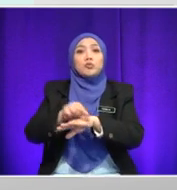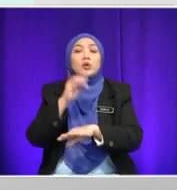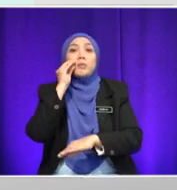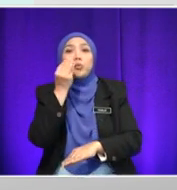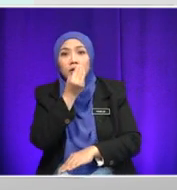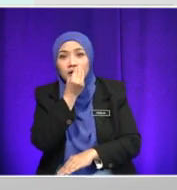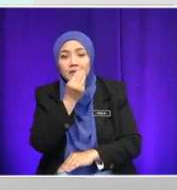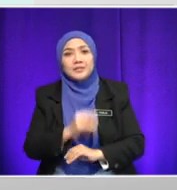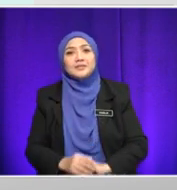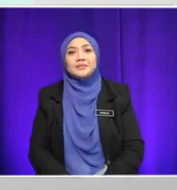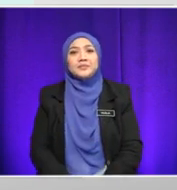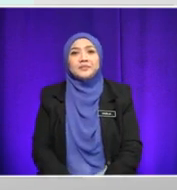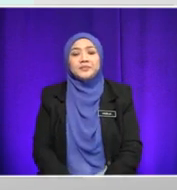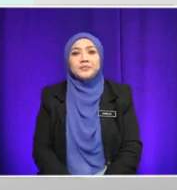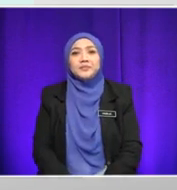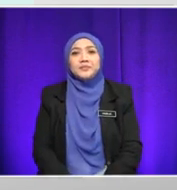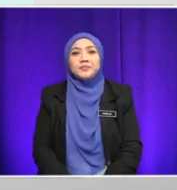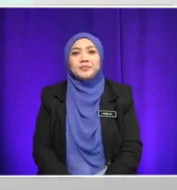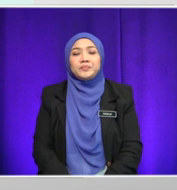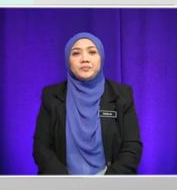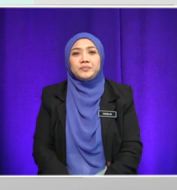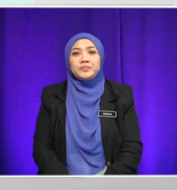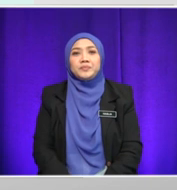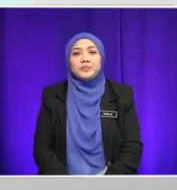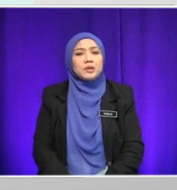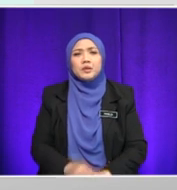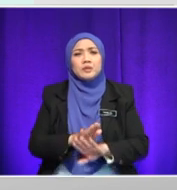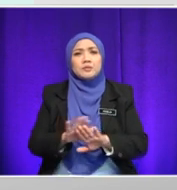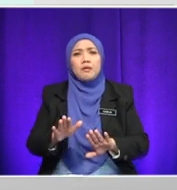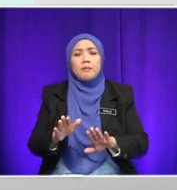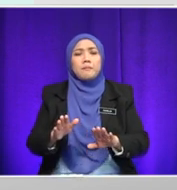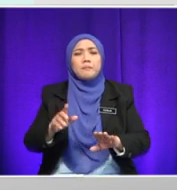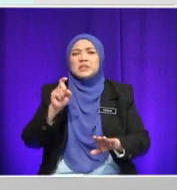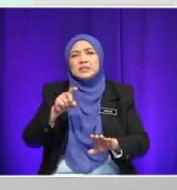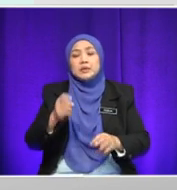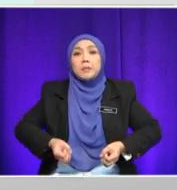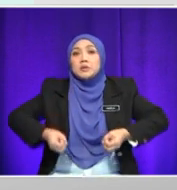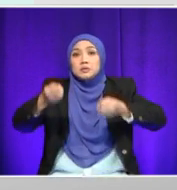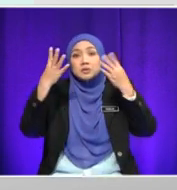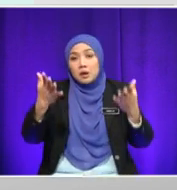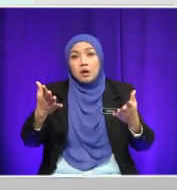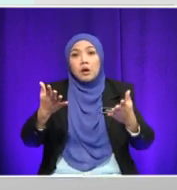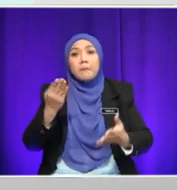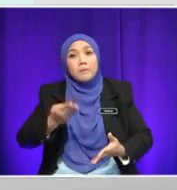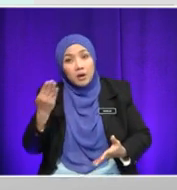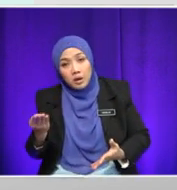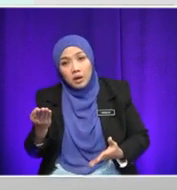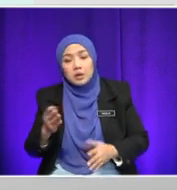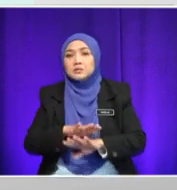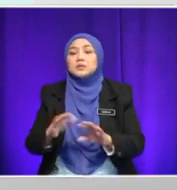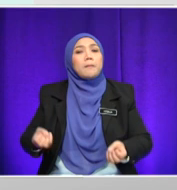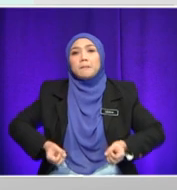oke kemudian ini dia tidak terlalu sarat dengan hiasan perabot pun tidak terlalu sarat